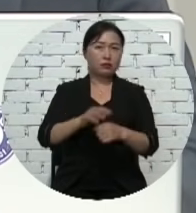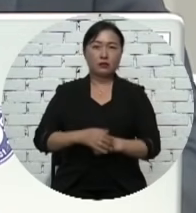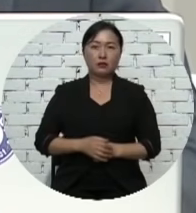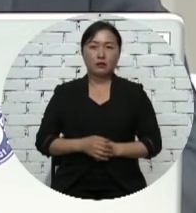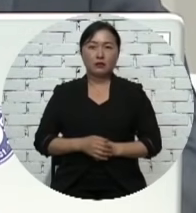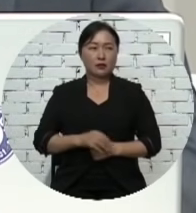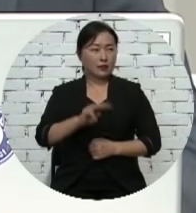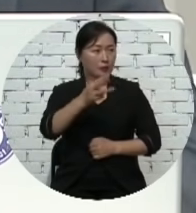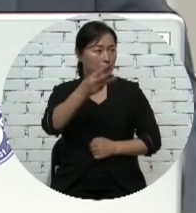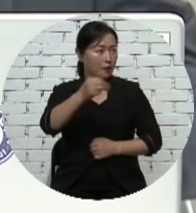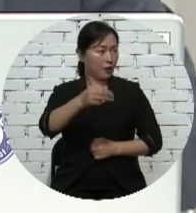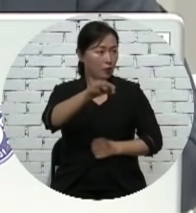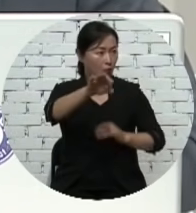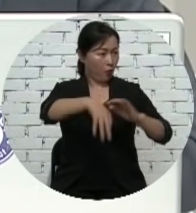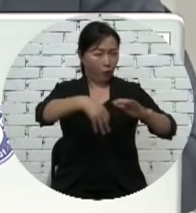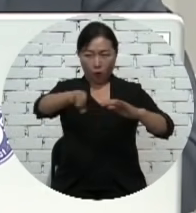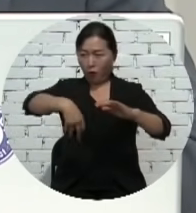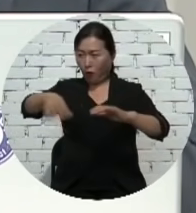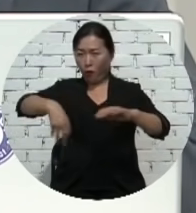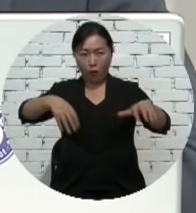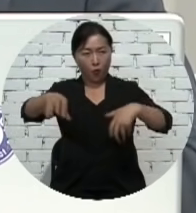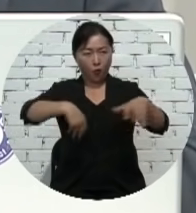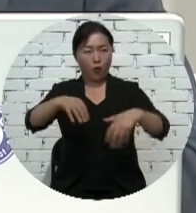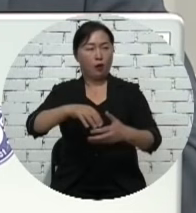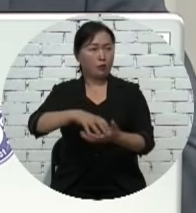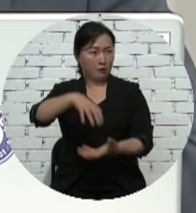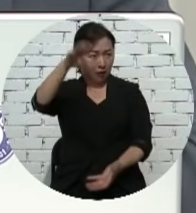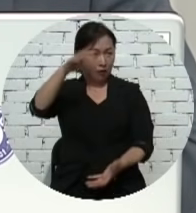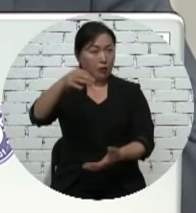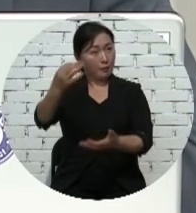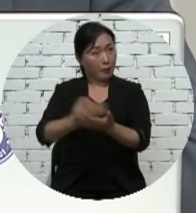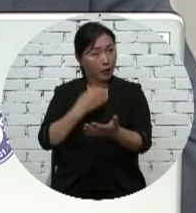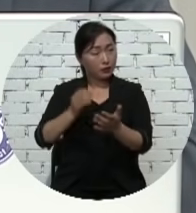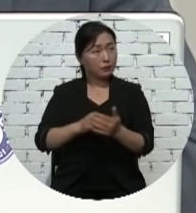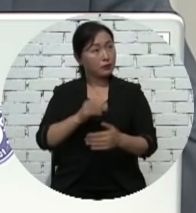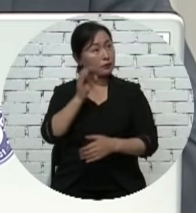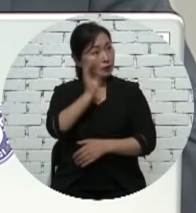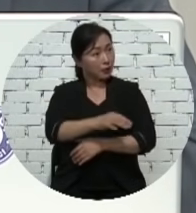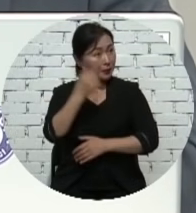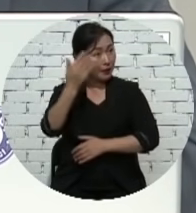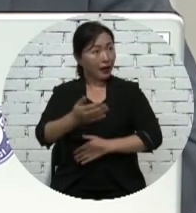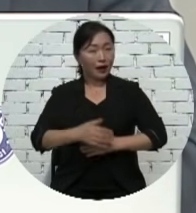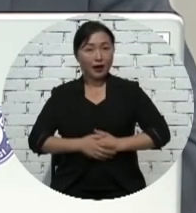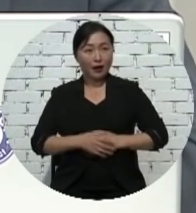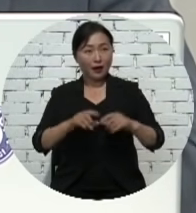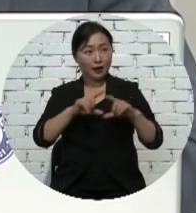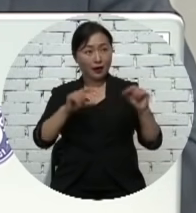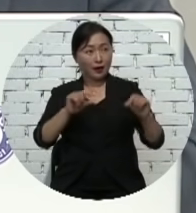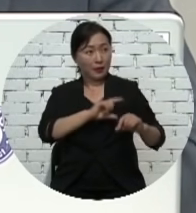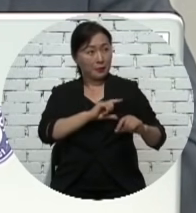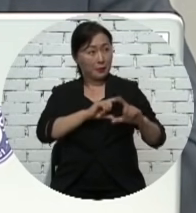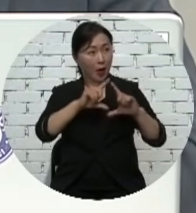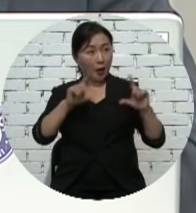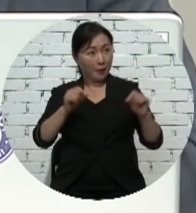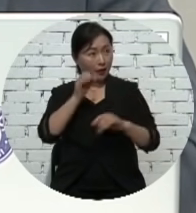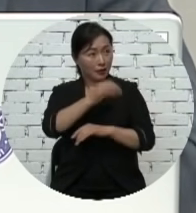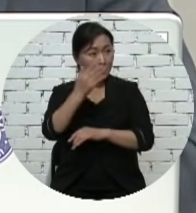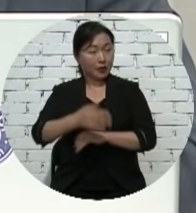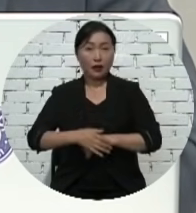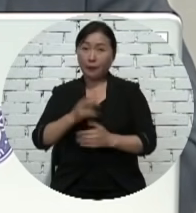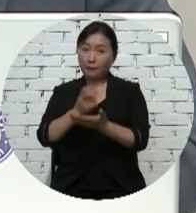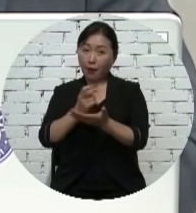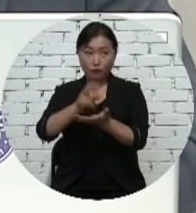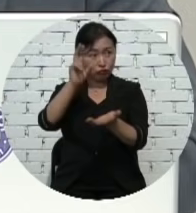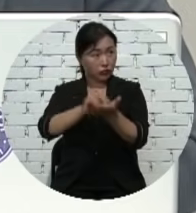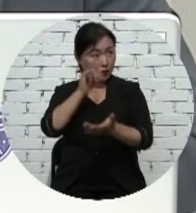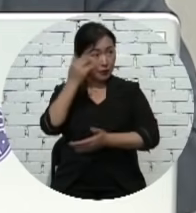원씩 명패를 팔아서 지금 그렇게 돈을 많이 버셨거든요. 혹시 명패 사셨습니까? 혹시 이게 법적으로 문제가 돼 있는 게